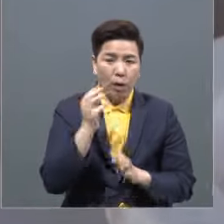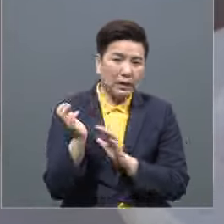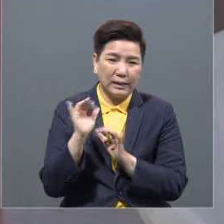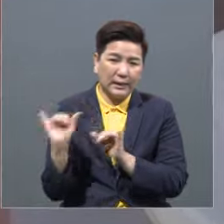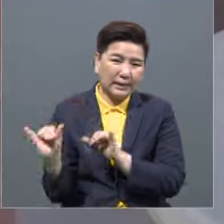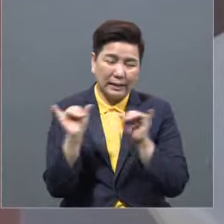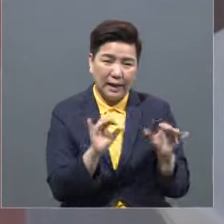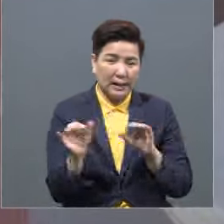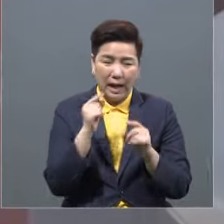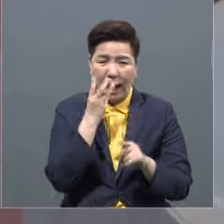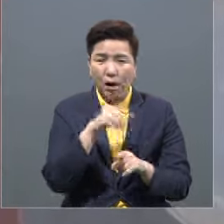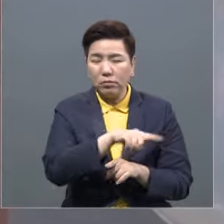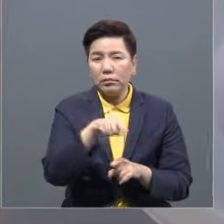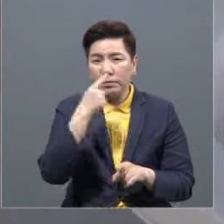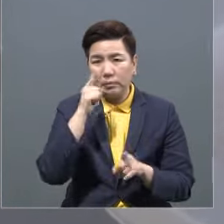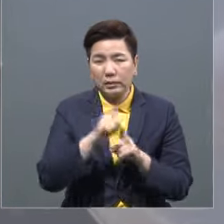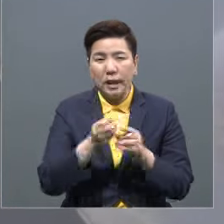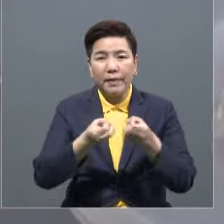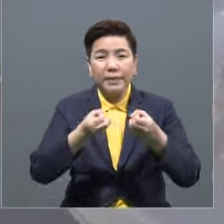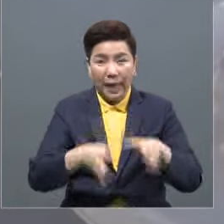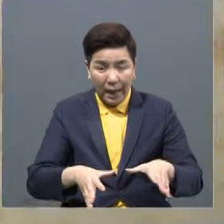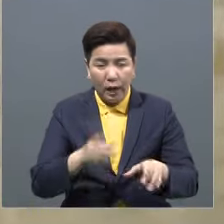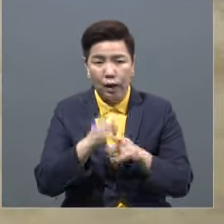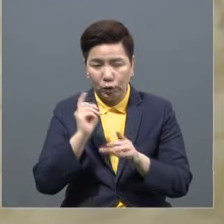ายทำให้กระสอบข้าวบางส่วนเนี่ยตกแตก